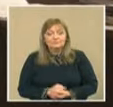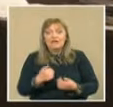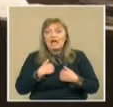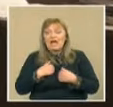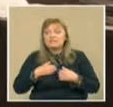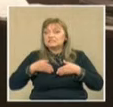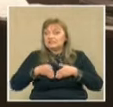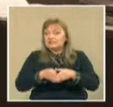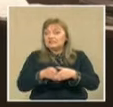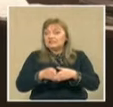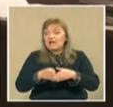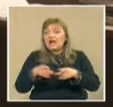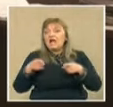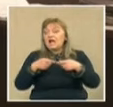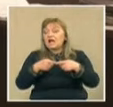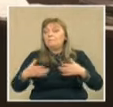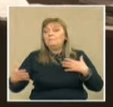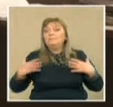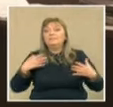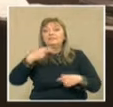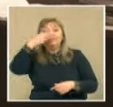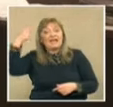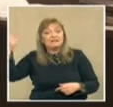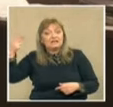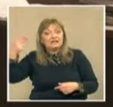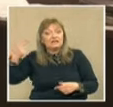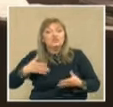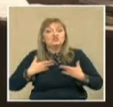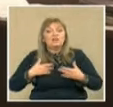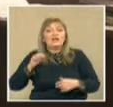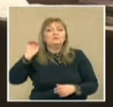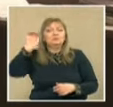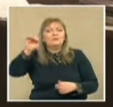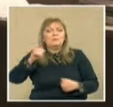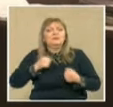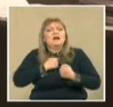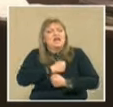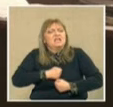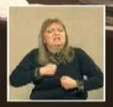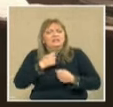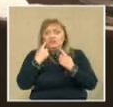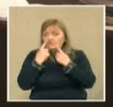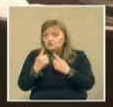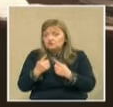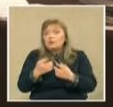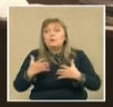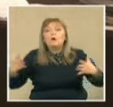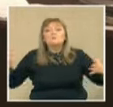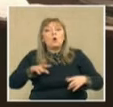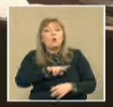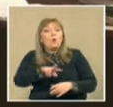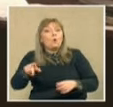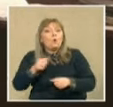Аз тръгнах към театъра с желанието си да бъда много драматична и виждам, че много колеги и колежки